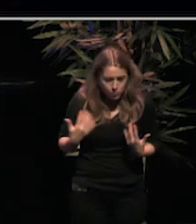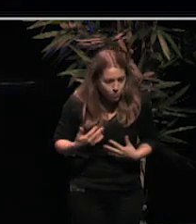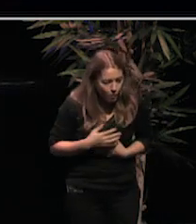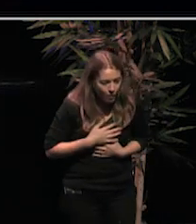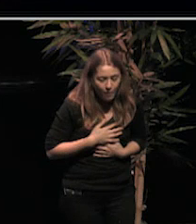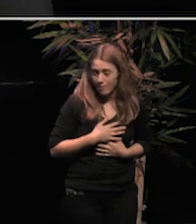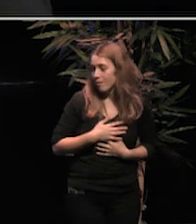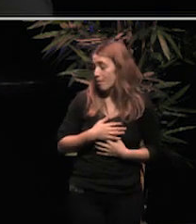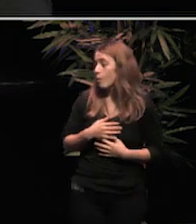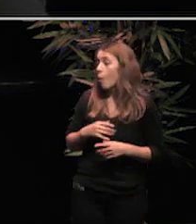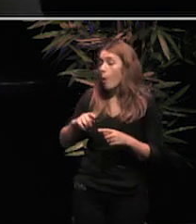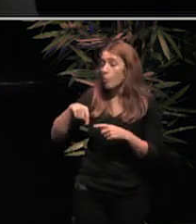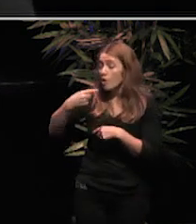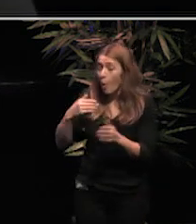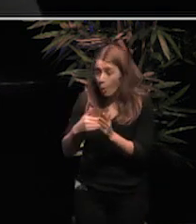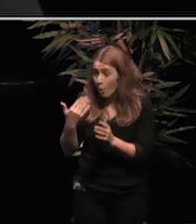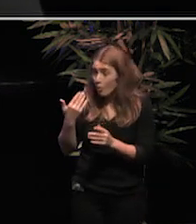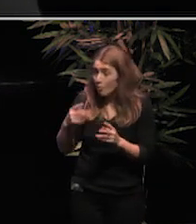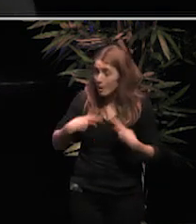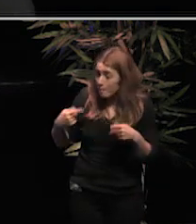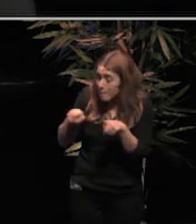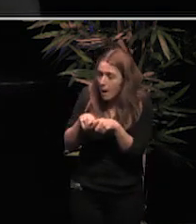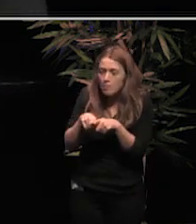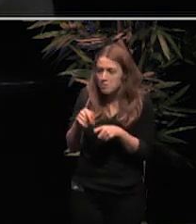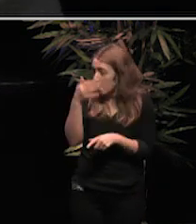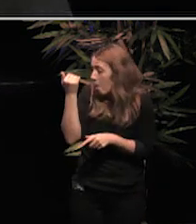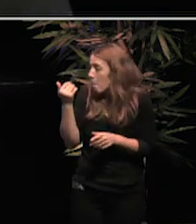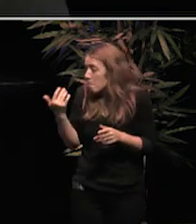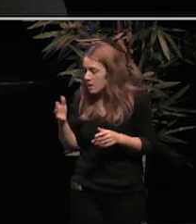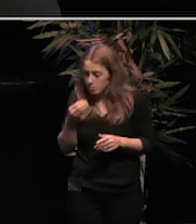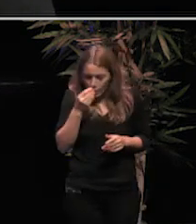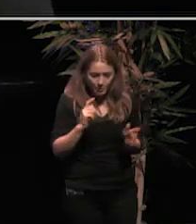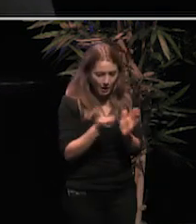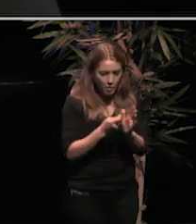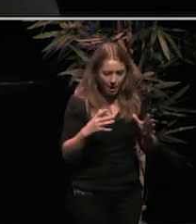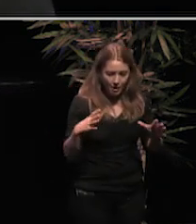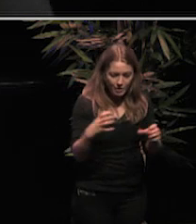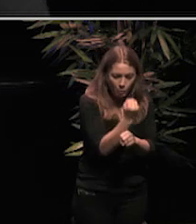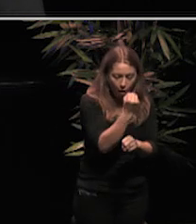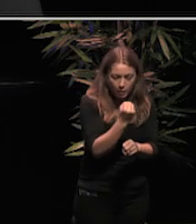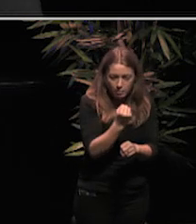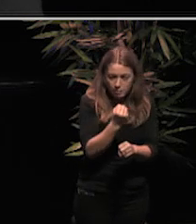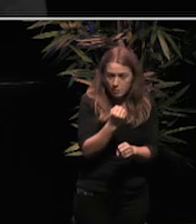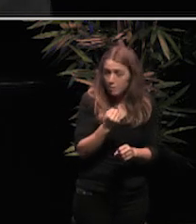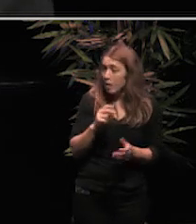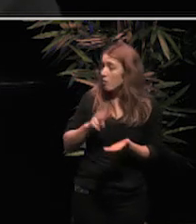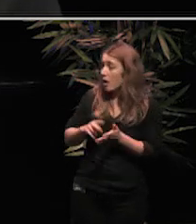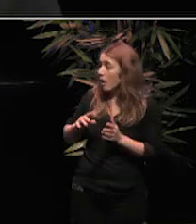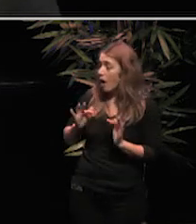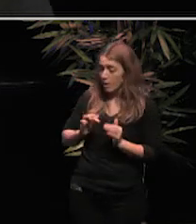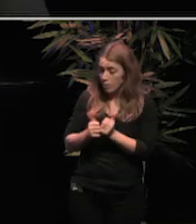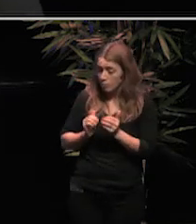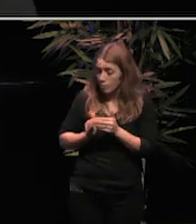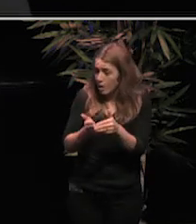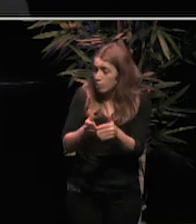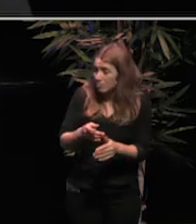fort en fait plus tard, j'espère, mais voilà, la victoire elle est quand même assez rare finalement en course au large. Il y a peu de